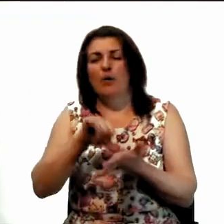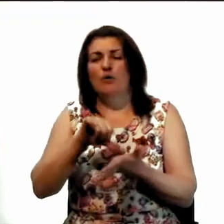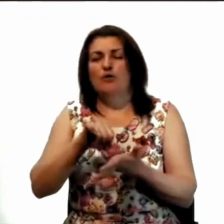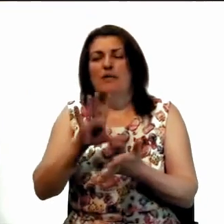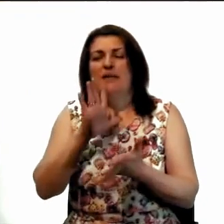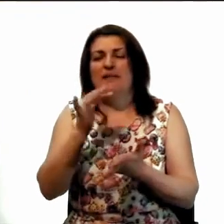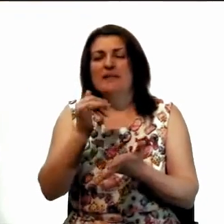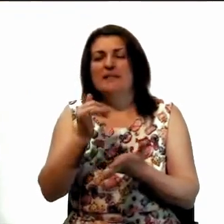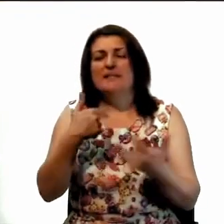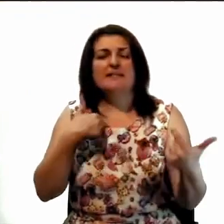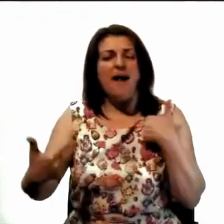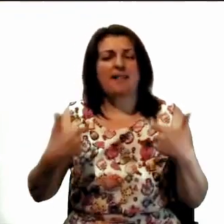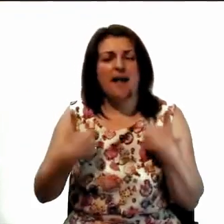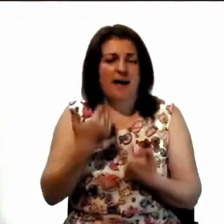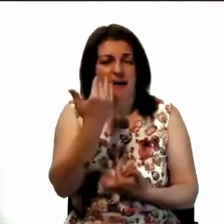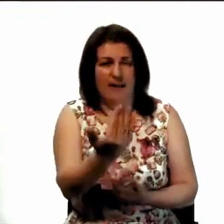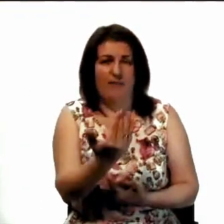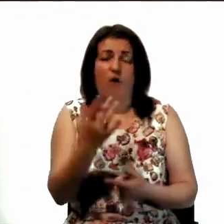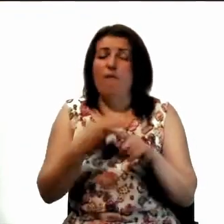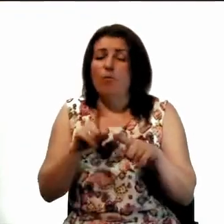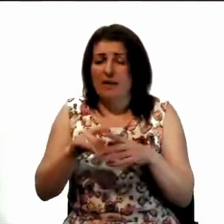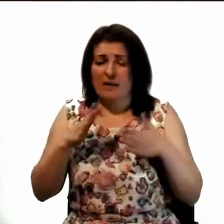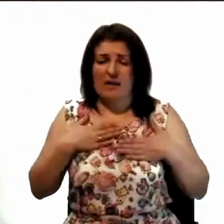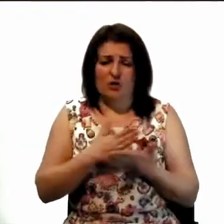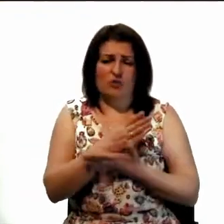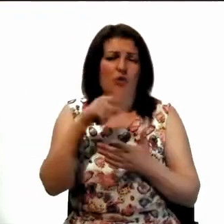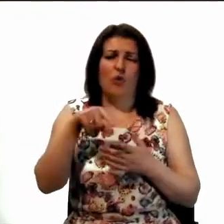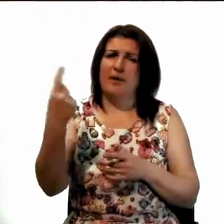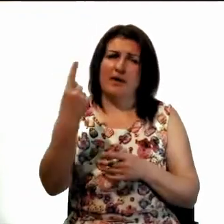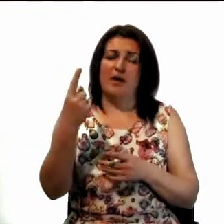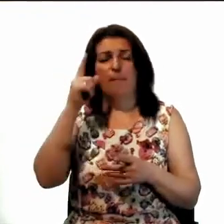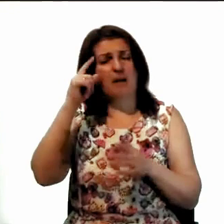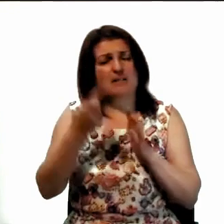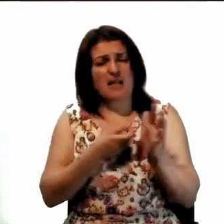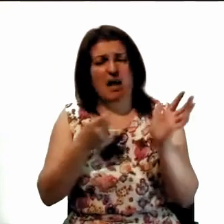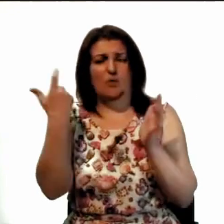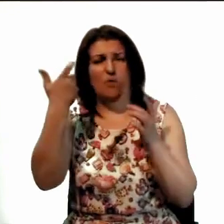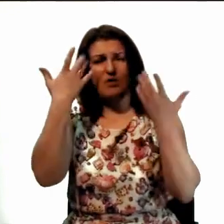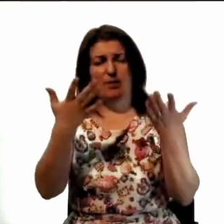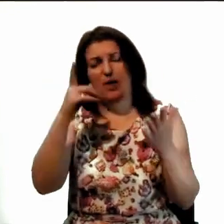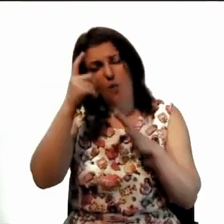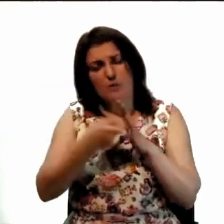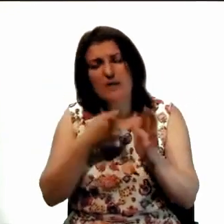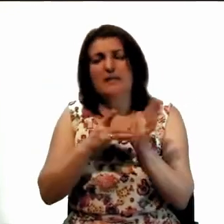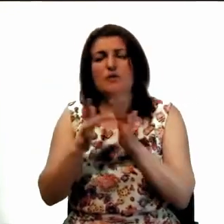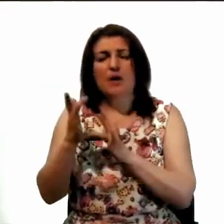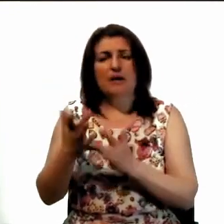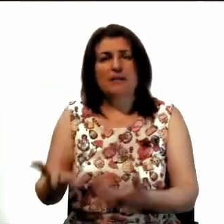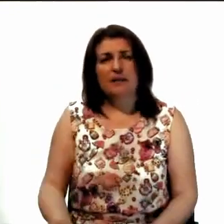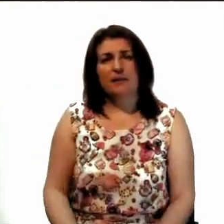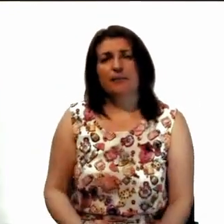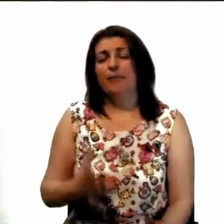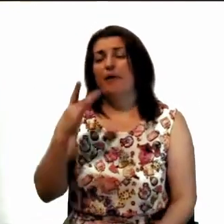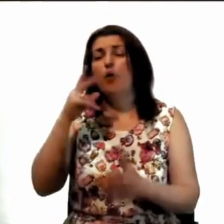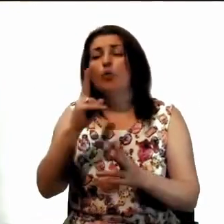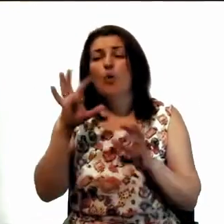в страданиях Его. Вот это наше служение номер один – познать Господа, познать Иисуса Христа.